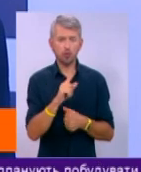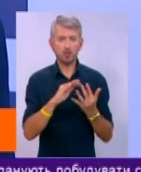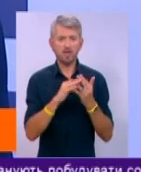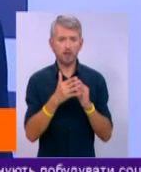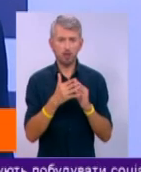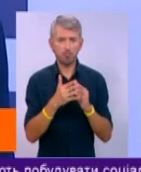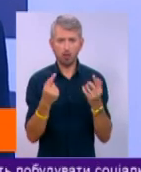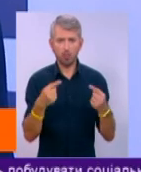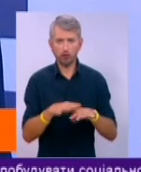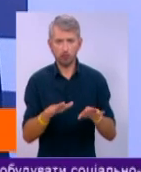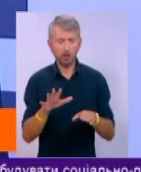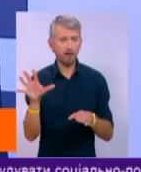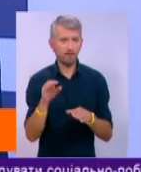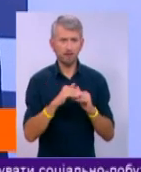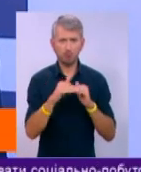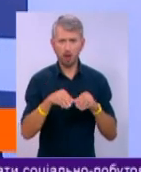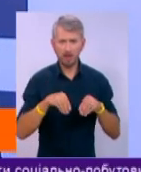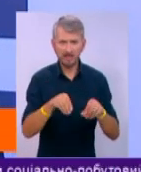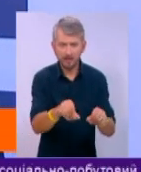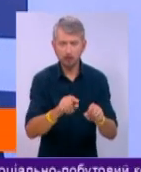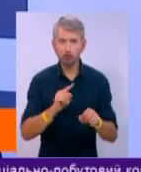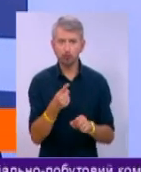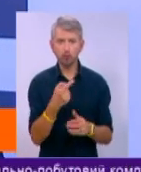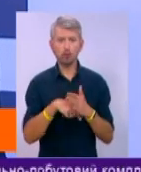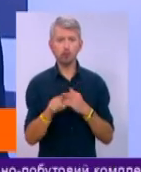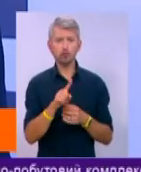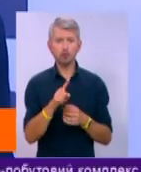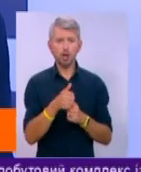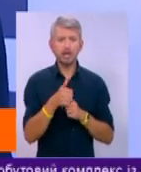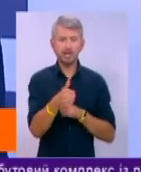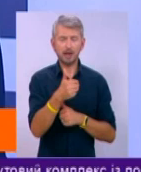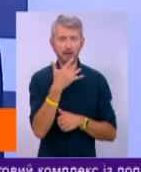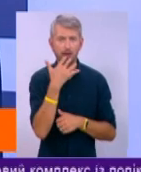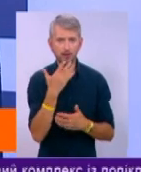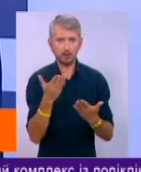не розформована. Так, всі поля засіяні. Чому? Тому що лідер нації,